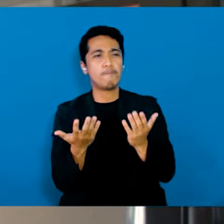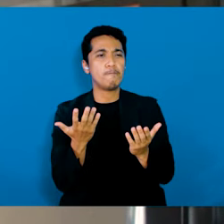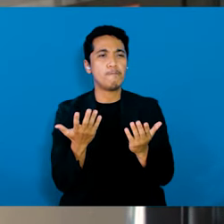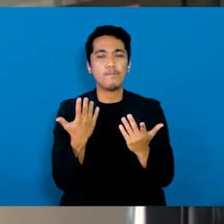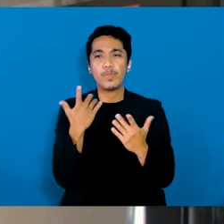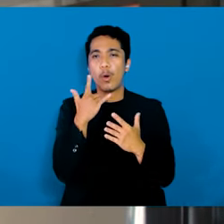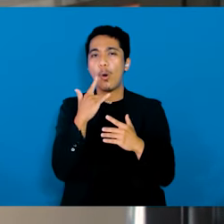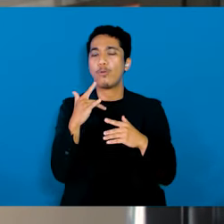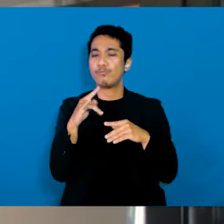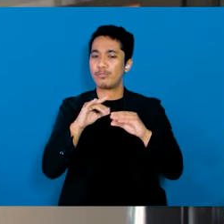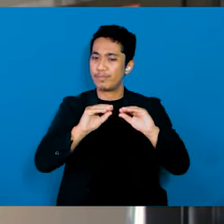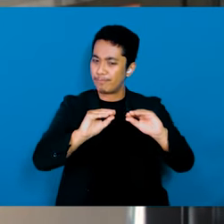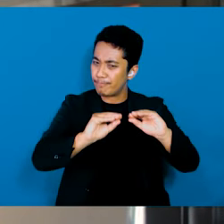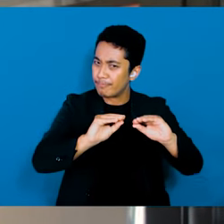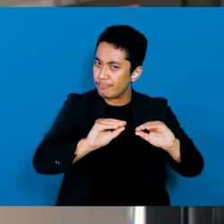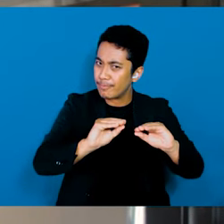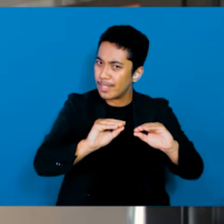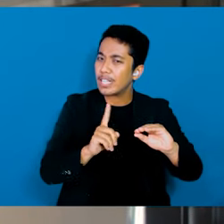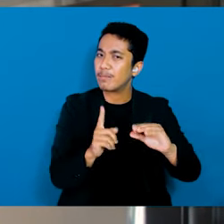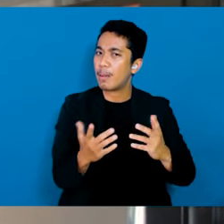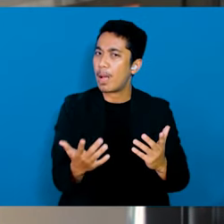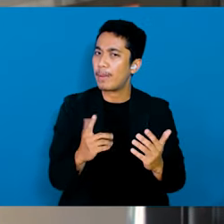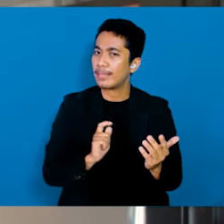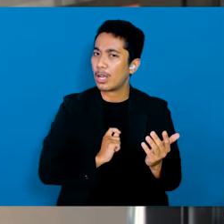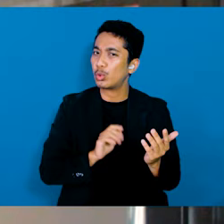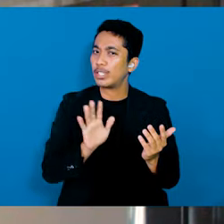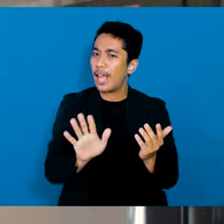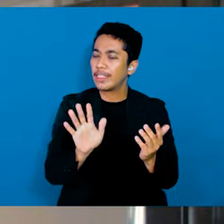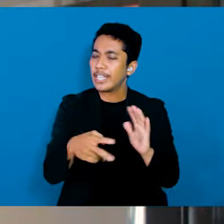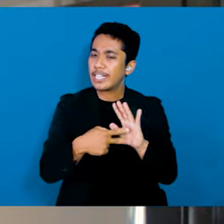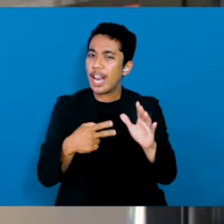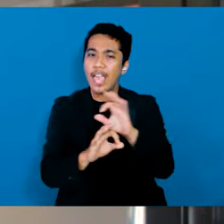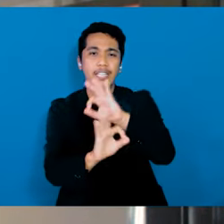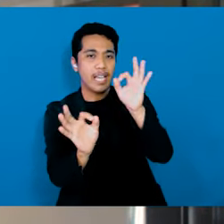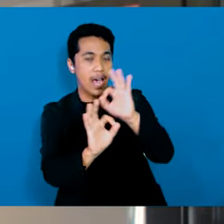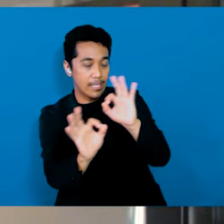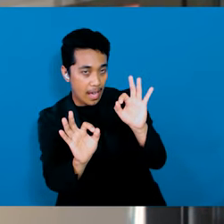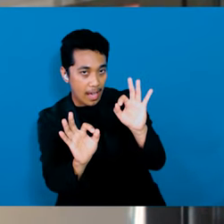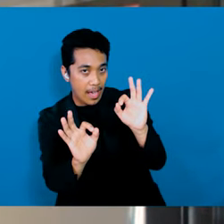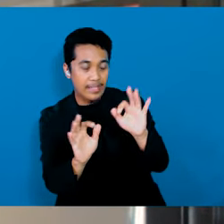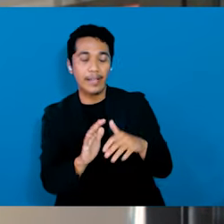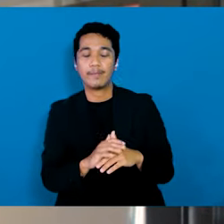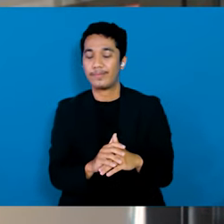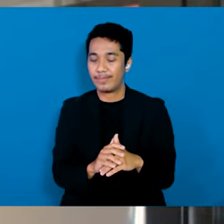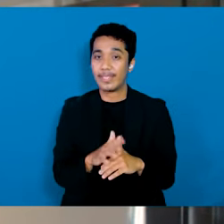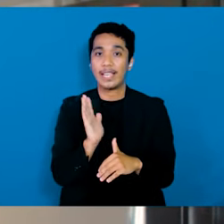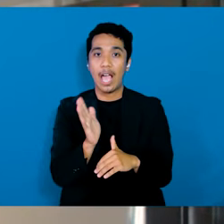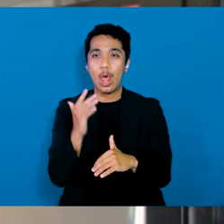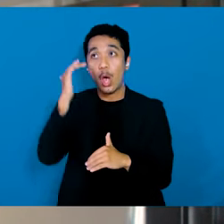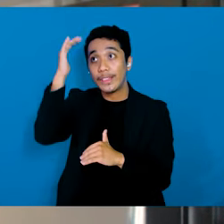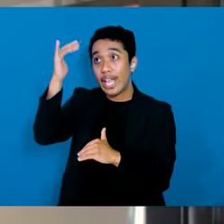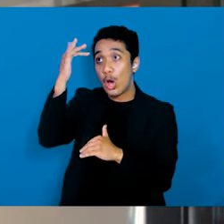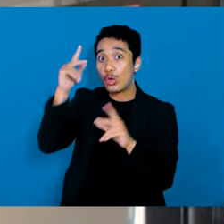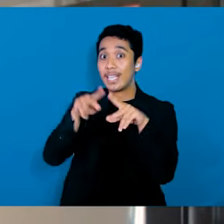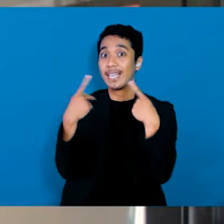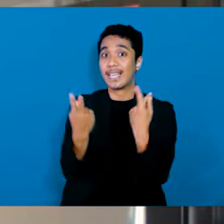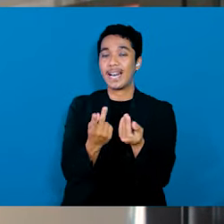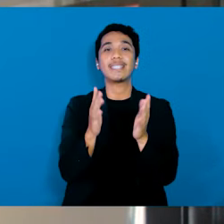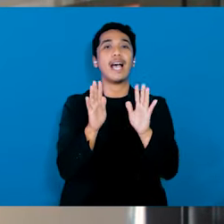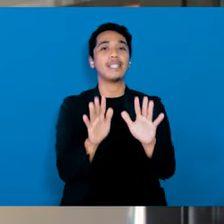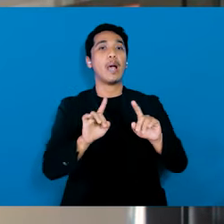tetap harus ada pendidikannya ya. Takutnya tadi tidak ada nilainya. Dan takutnya ketika hanya teori di